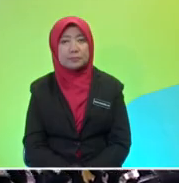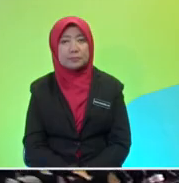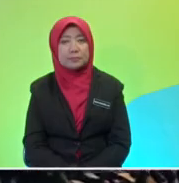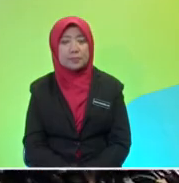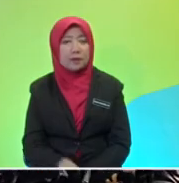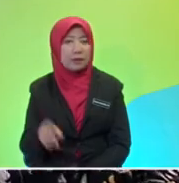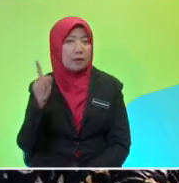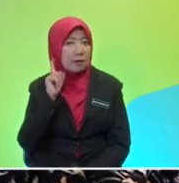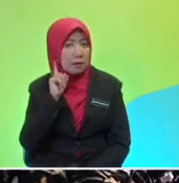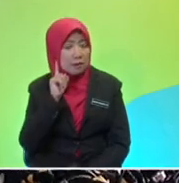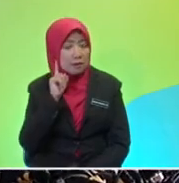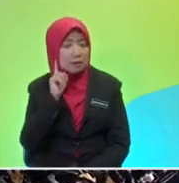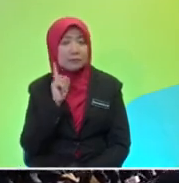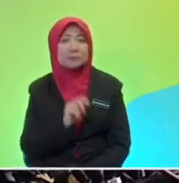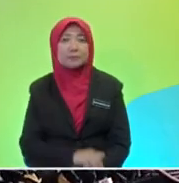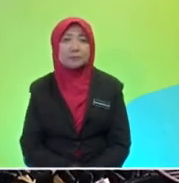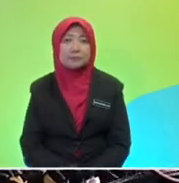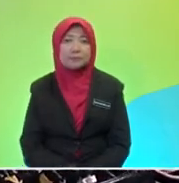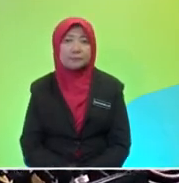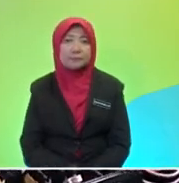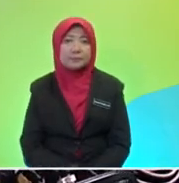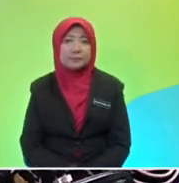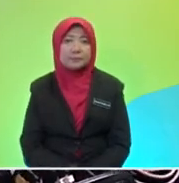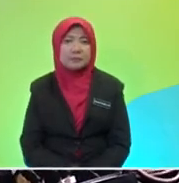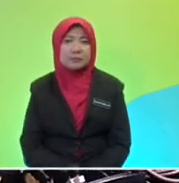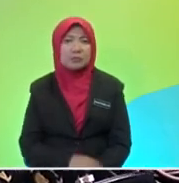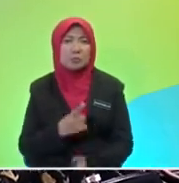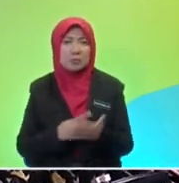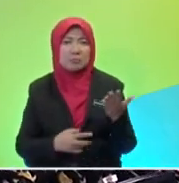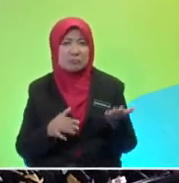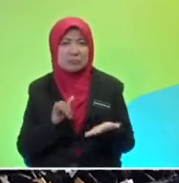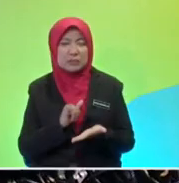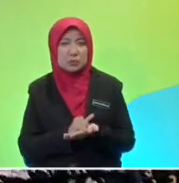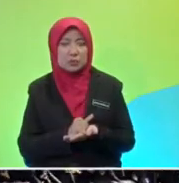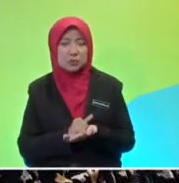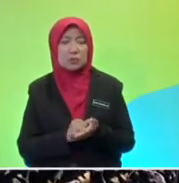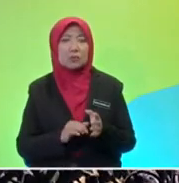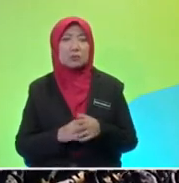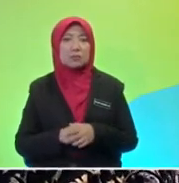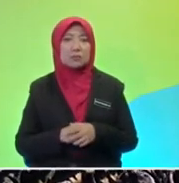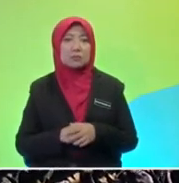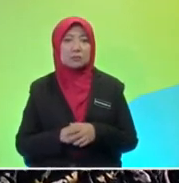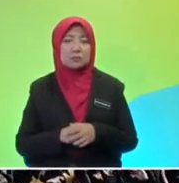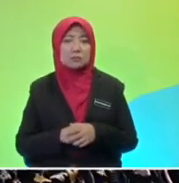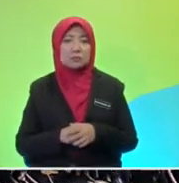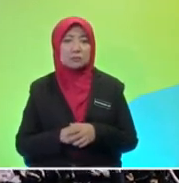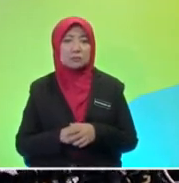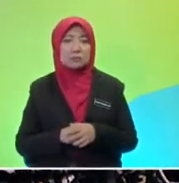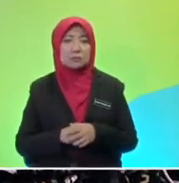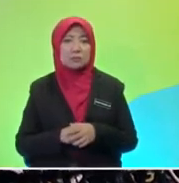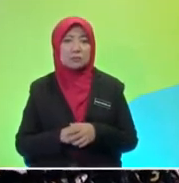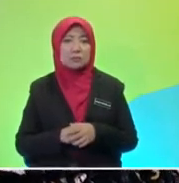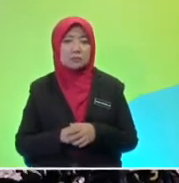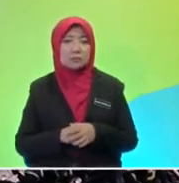lagi kita ada yang ini yang menakutkan nih Oke kita ada bunyi kita